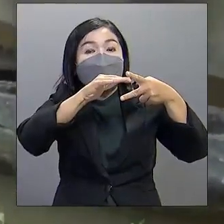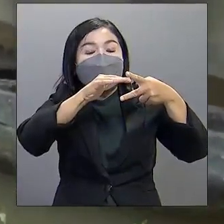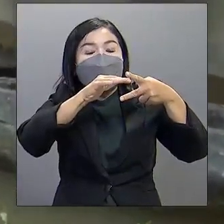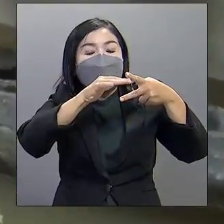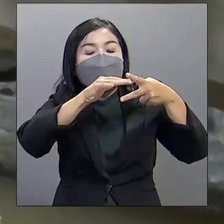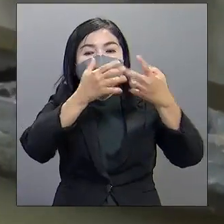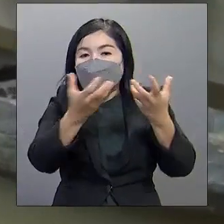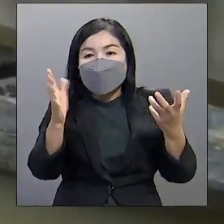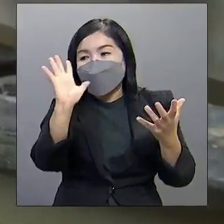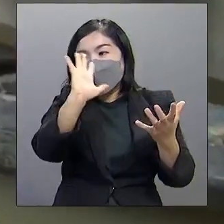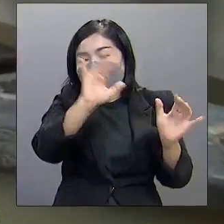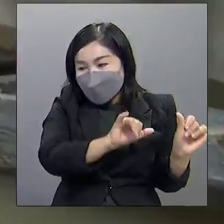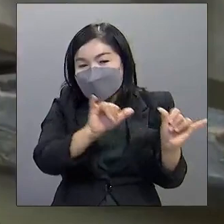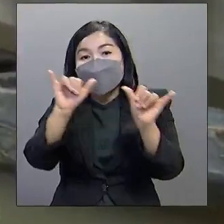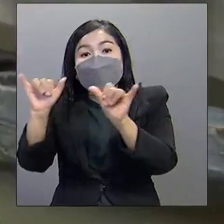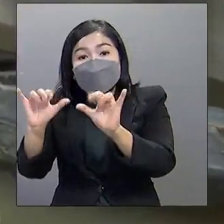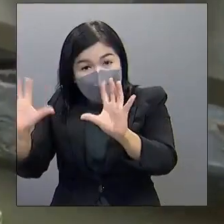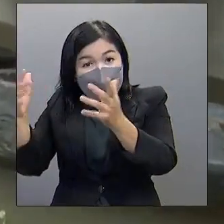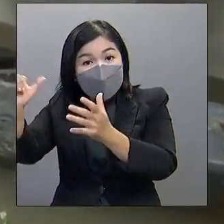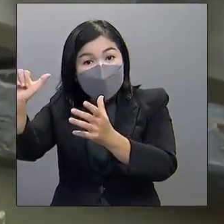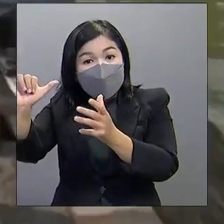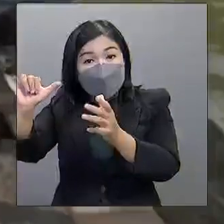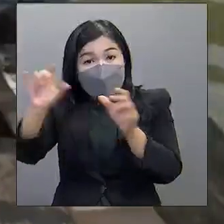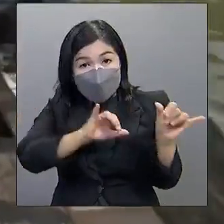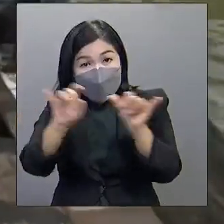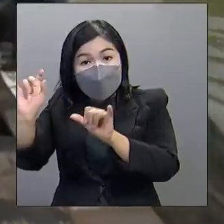าะก็เลยเอาออกมาเมื่อเราบอกเจ้าของ